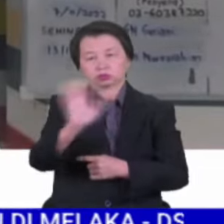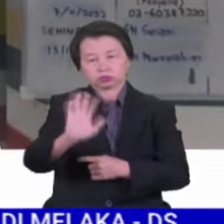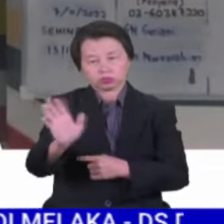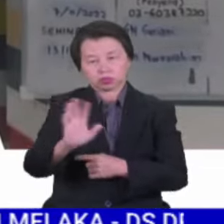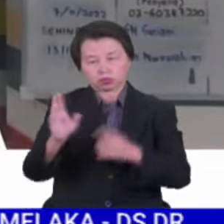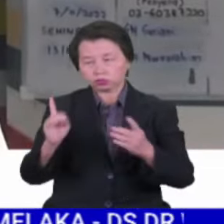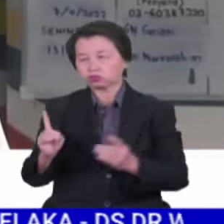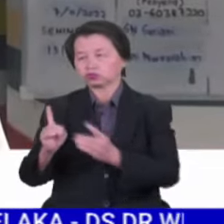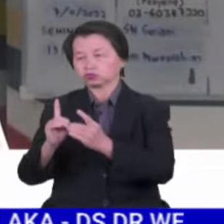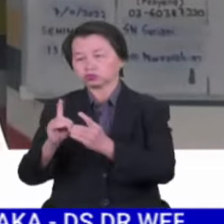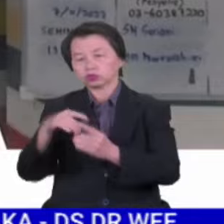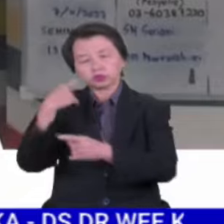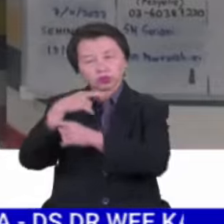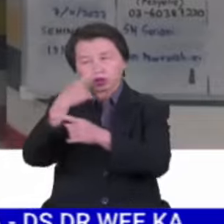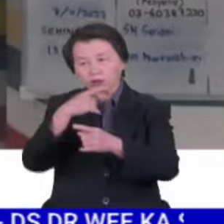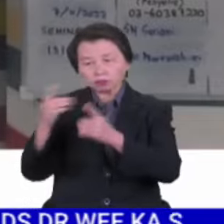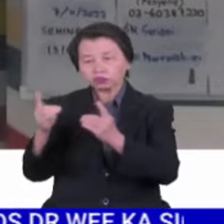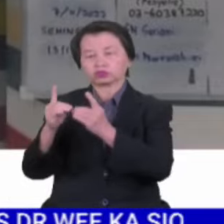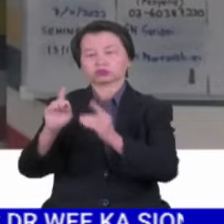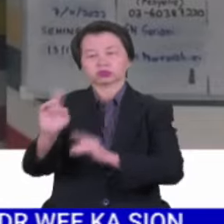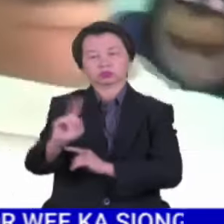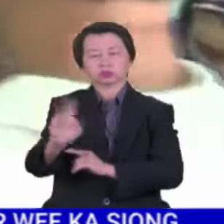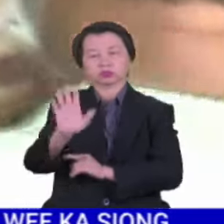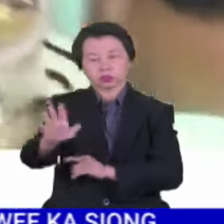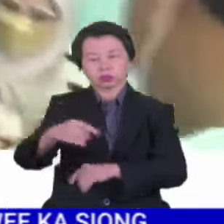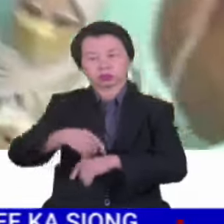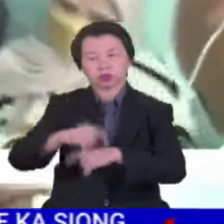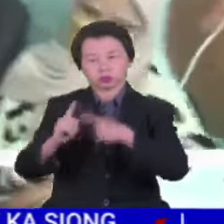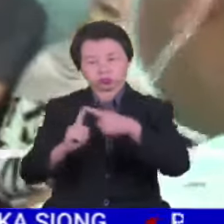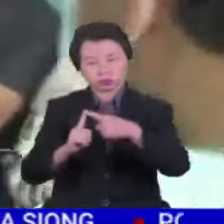menjumpa sesiapa pada masa mereka positif.